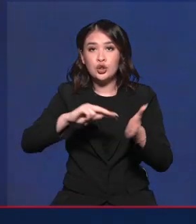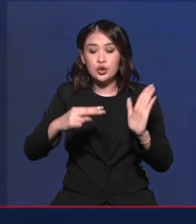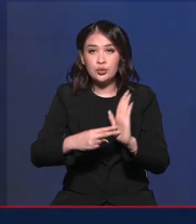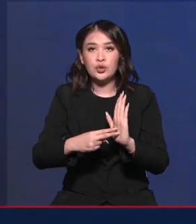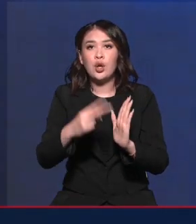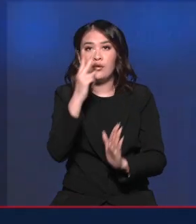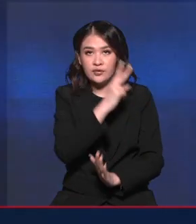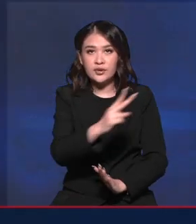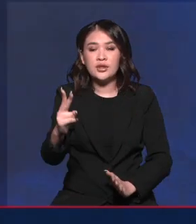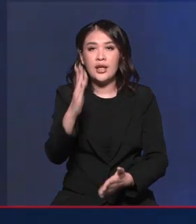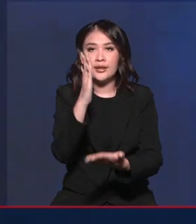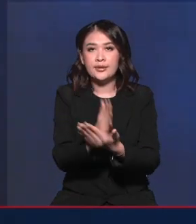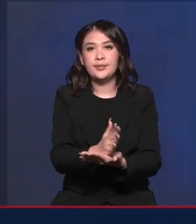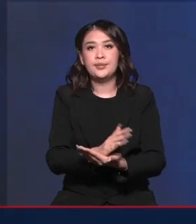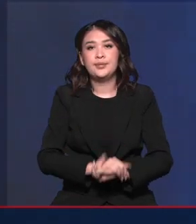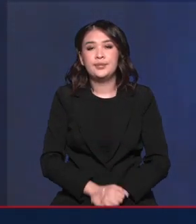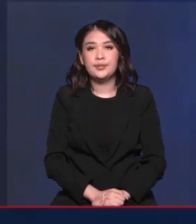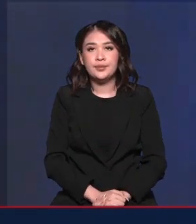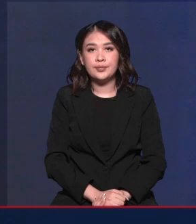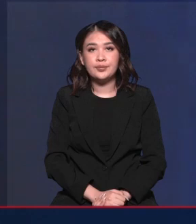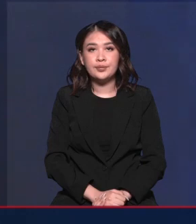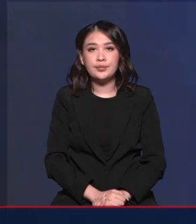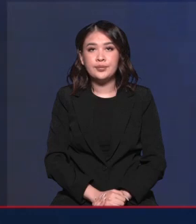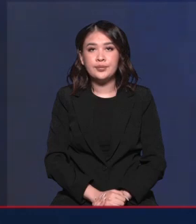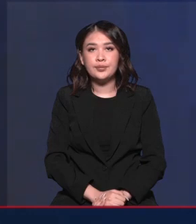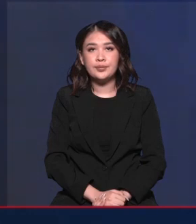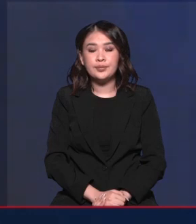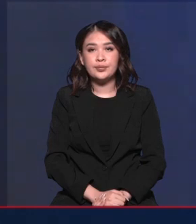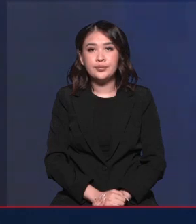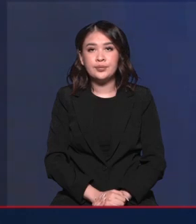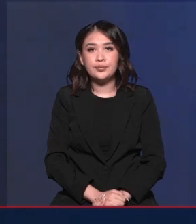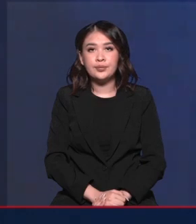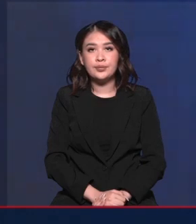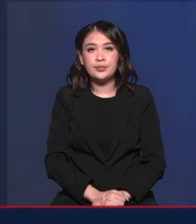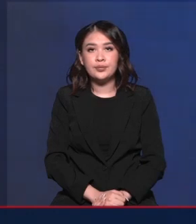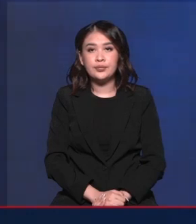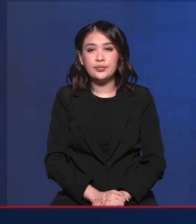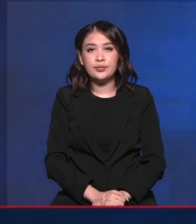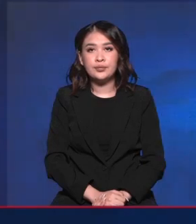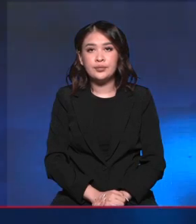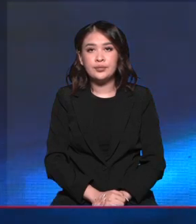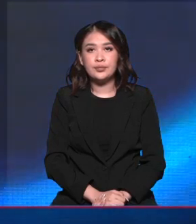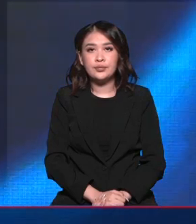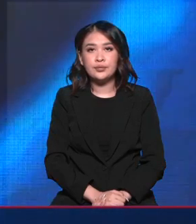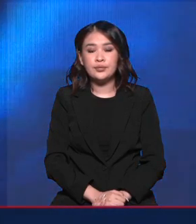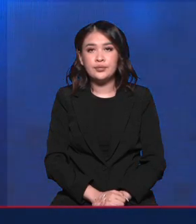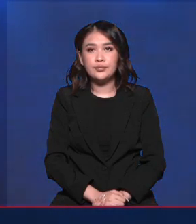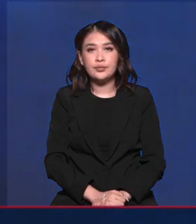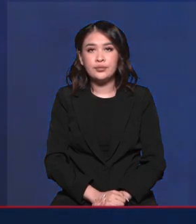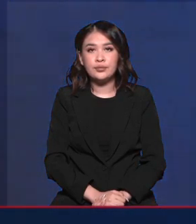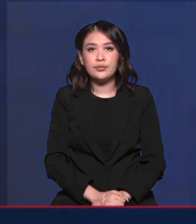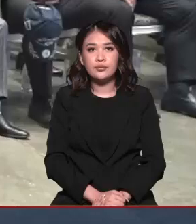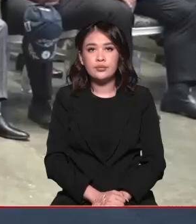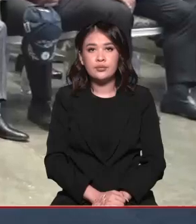жатқанда куә болдыңыздар. Нового автомобильного завода. Сегодня во время экскурсии вы убедились, что все работы идут